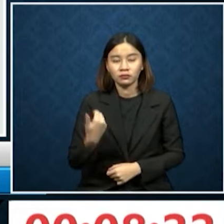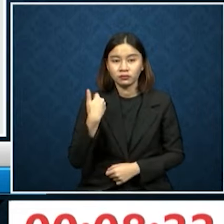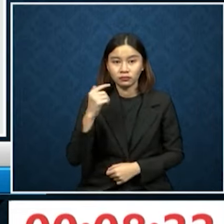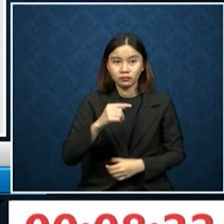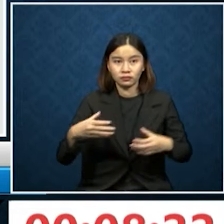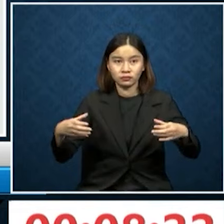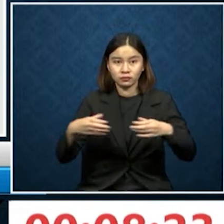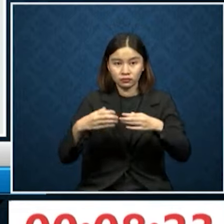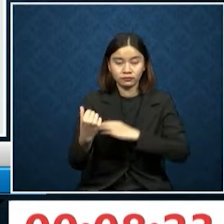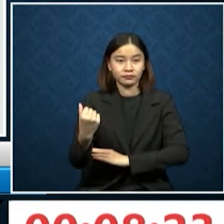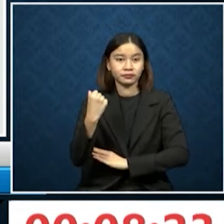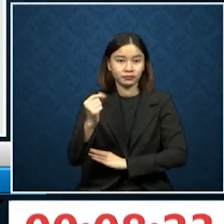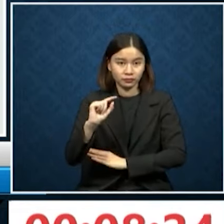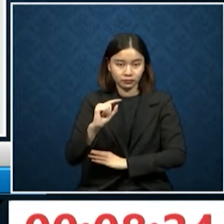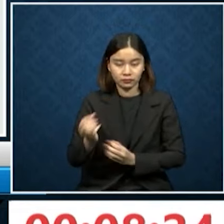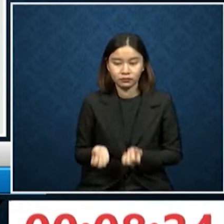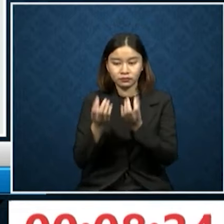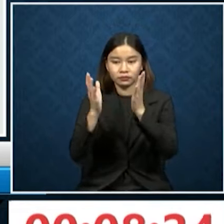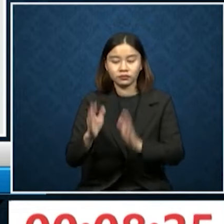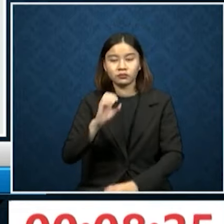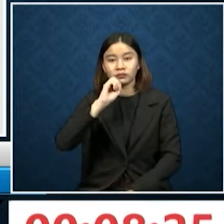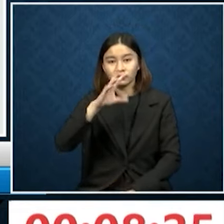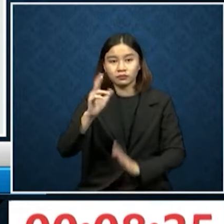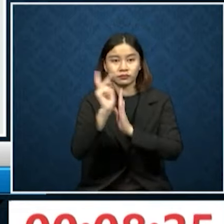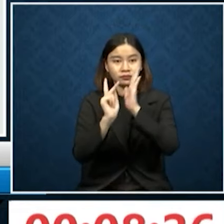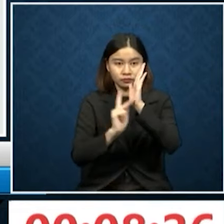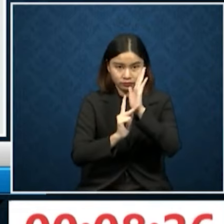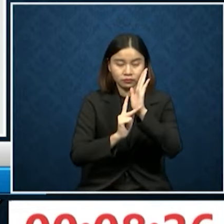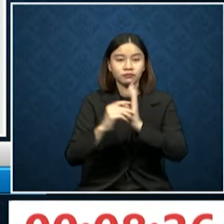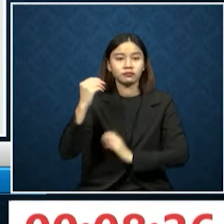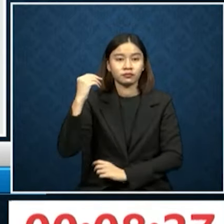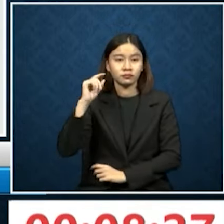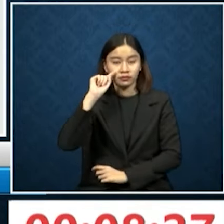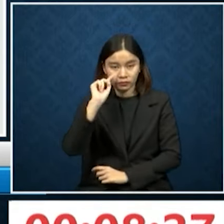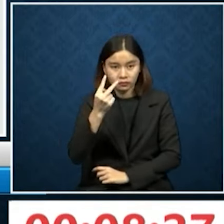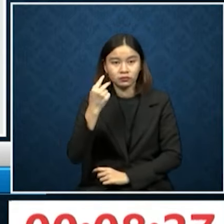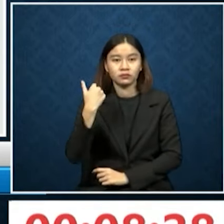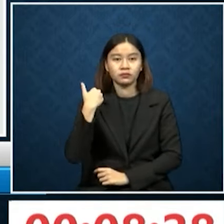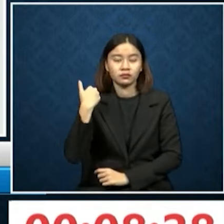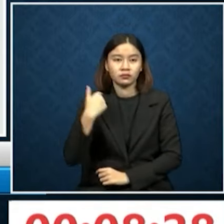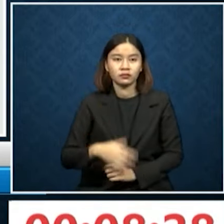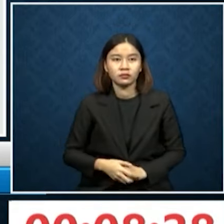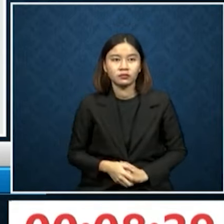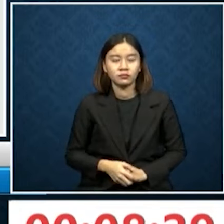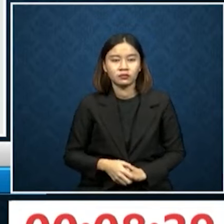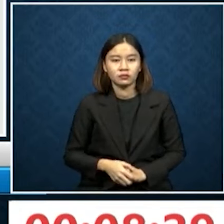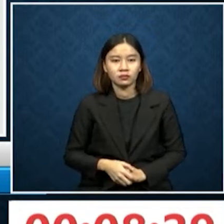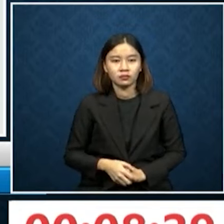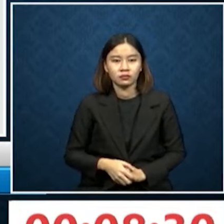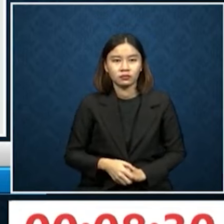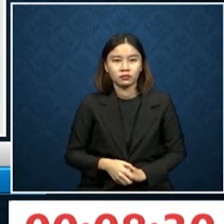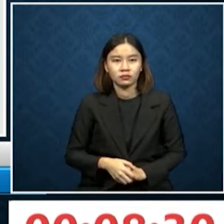กลุ่มอิทธิพลส่งคนเข้ามาแจ้งความดำเนินคดีซ้ำเข้าไปอีกเป็น